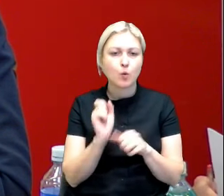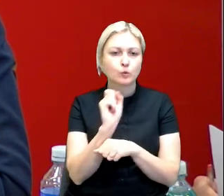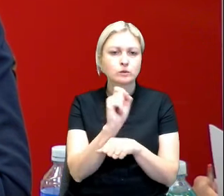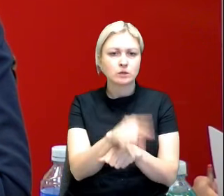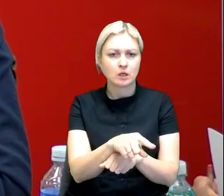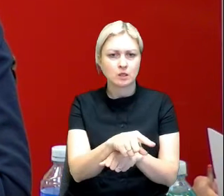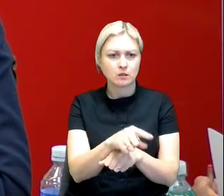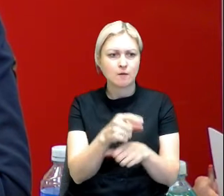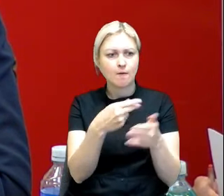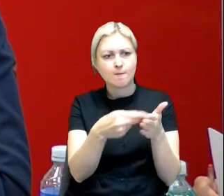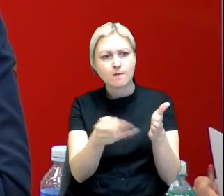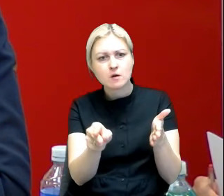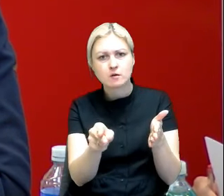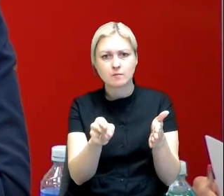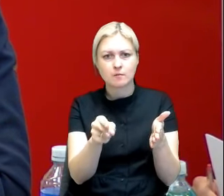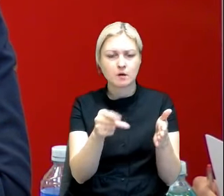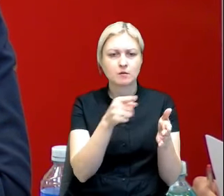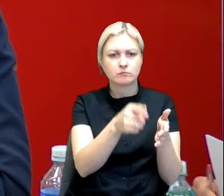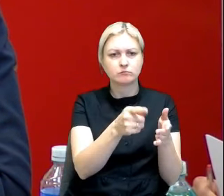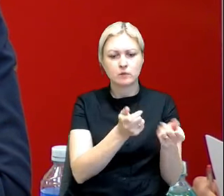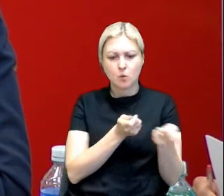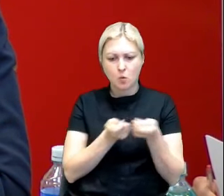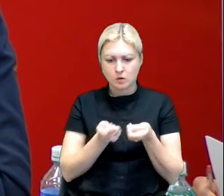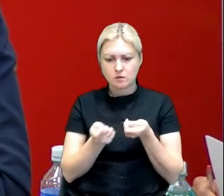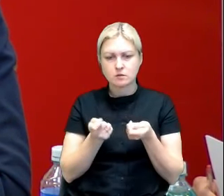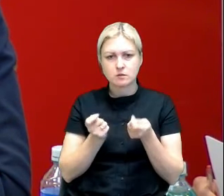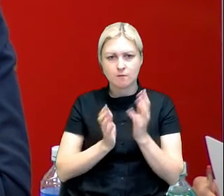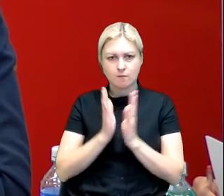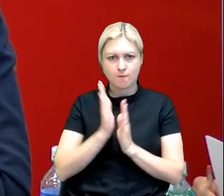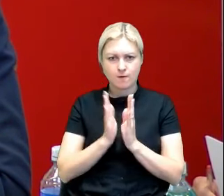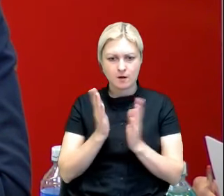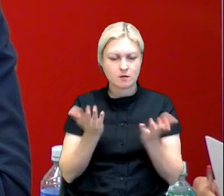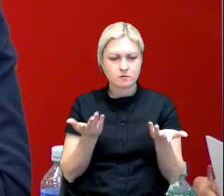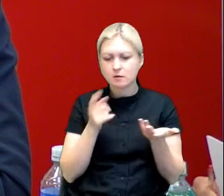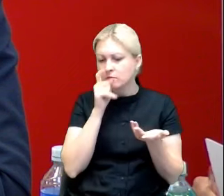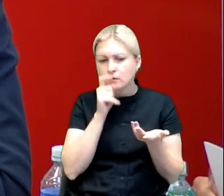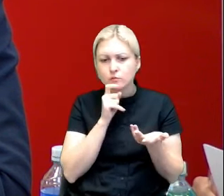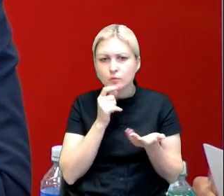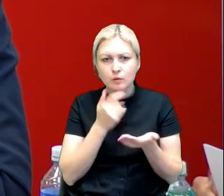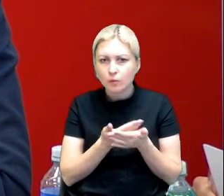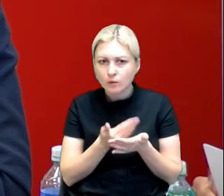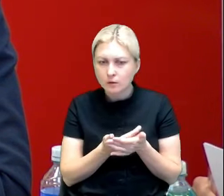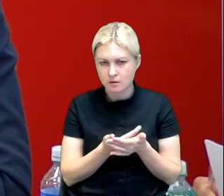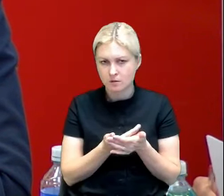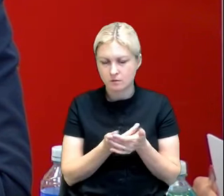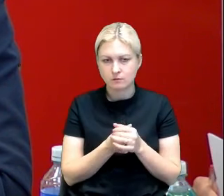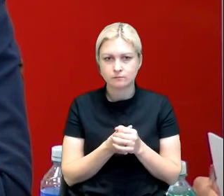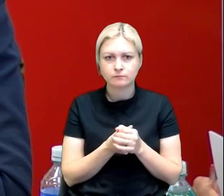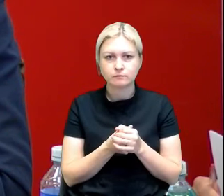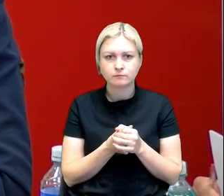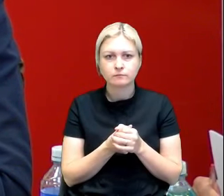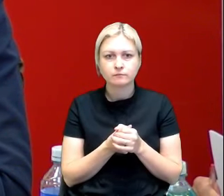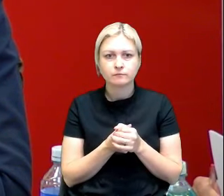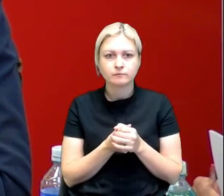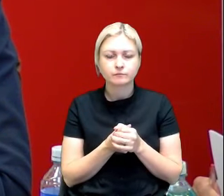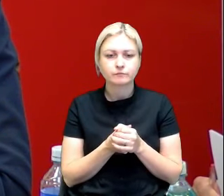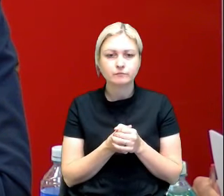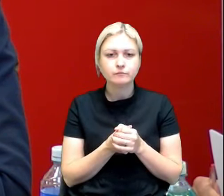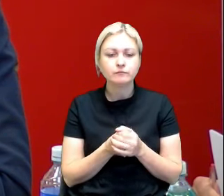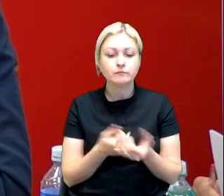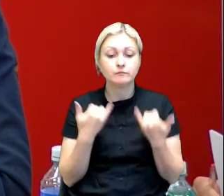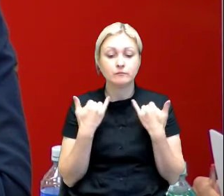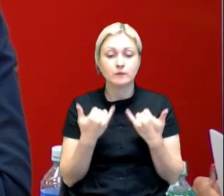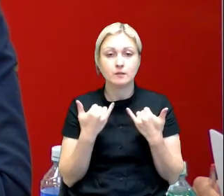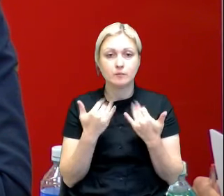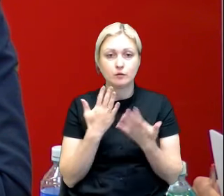tai kompanijas kurios rengdavo tas konferencijas tai irgi buvo nesuprantama noriu pasakyti kad šiuo metu yra